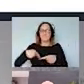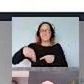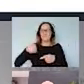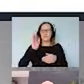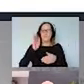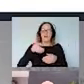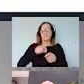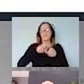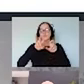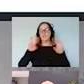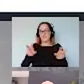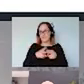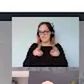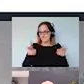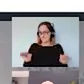na najbliższy czas.